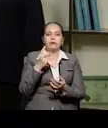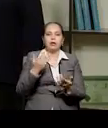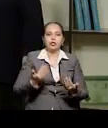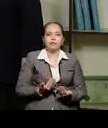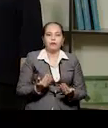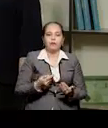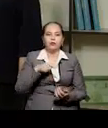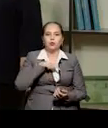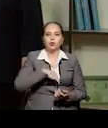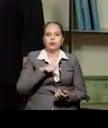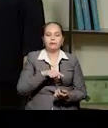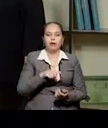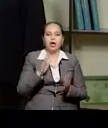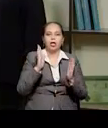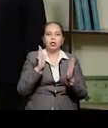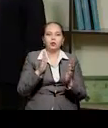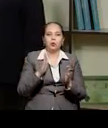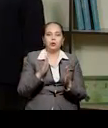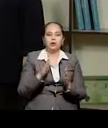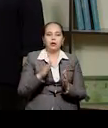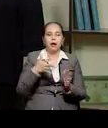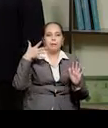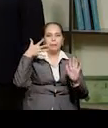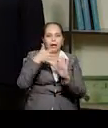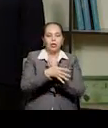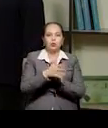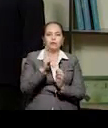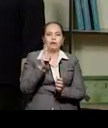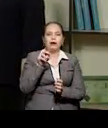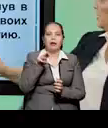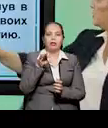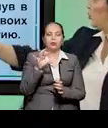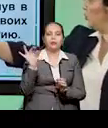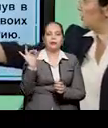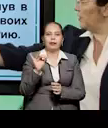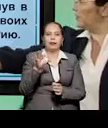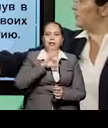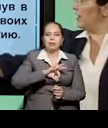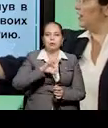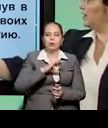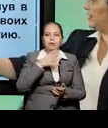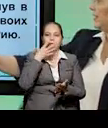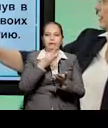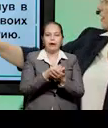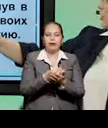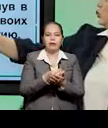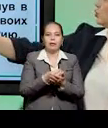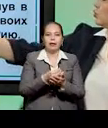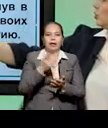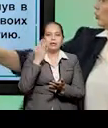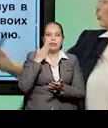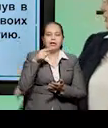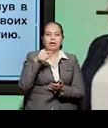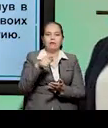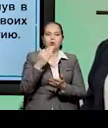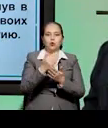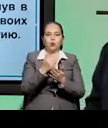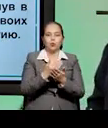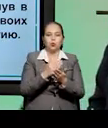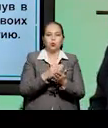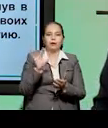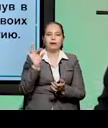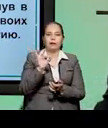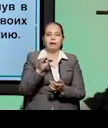живого существа, только проникнув в клетку и используя в своих целях ее структуры